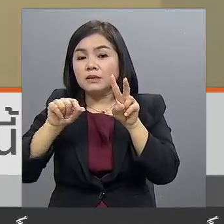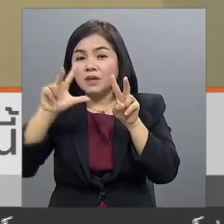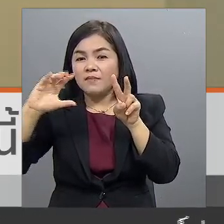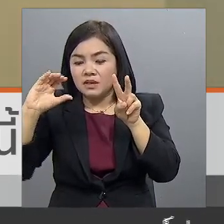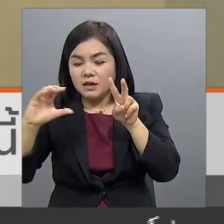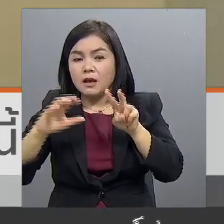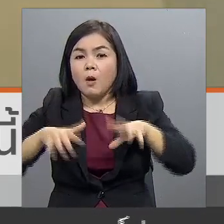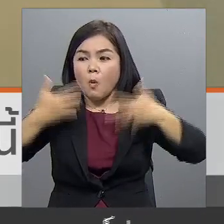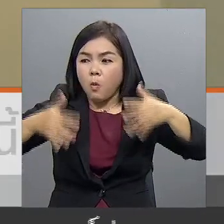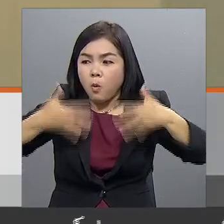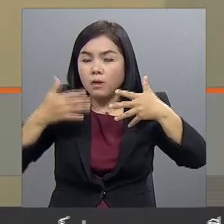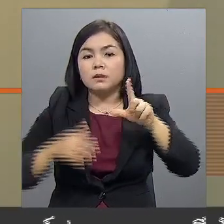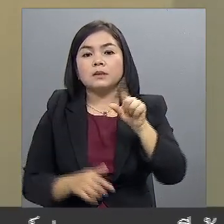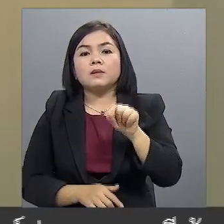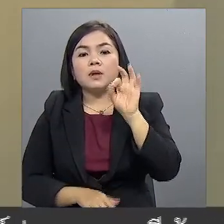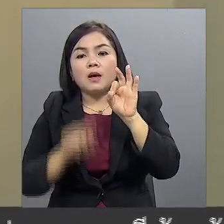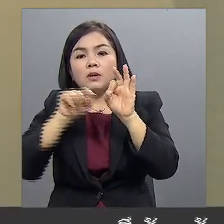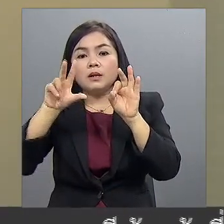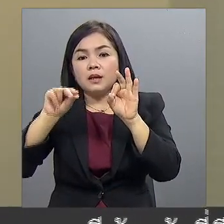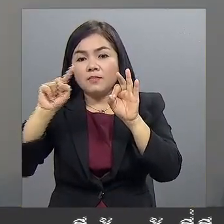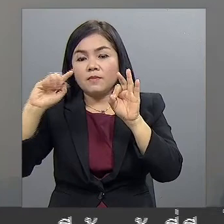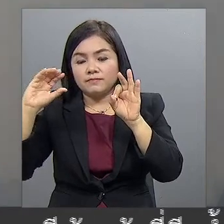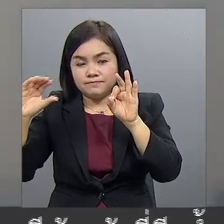ู่ที่ 29-31 องศาเซลเซีต